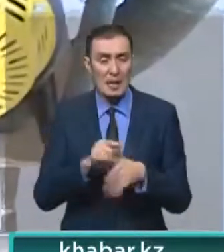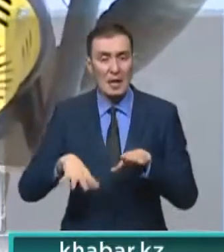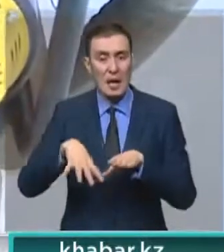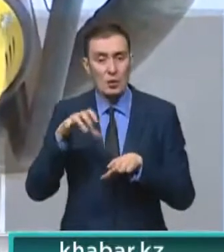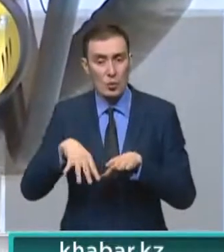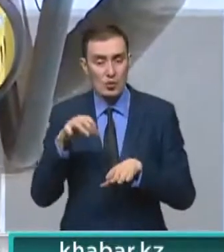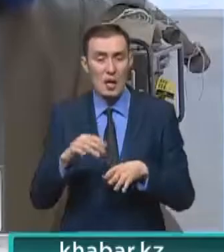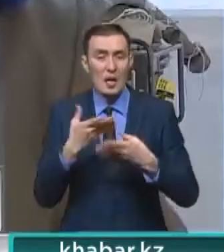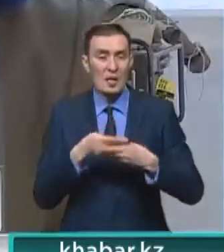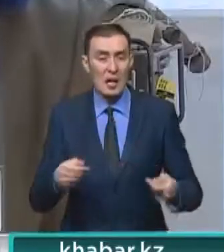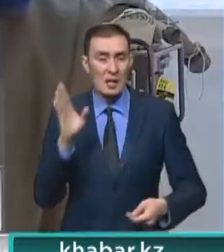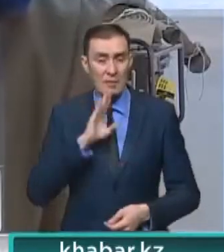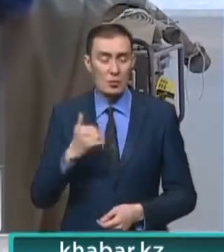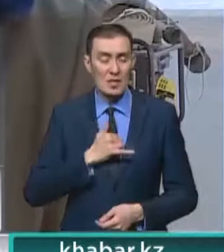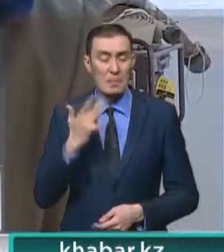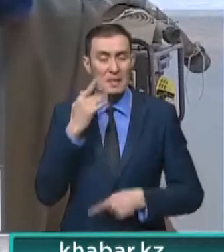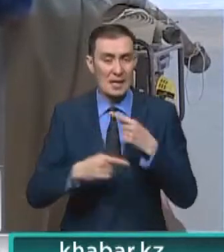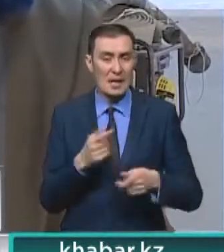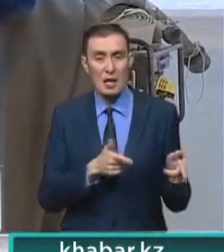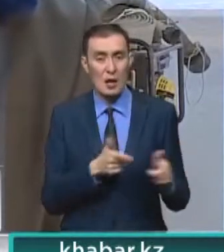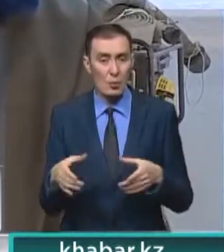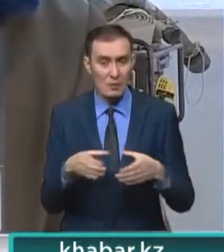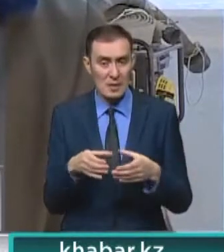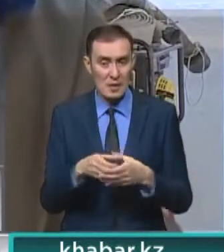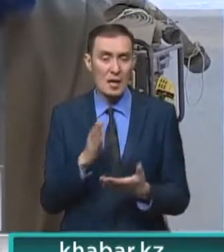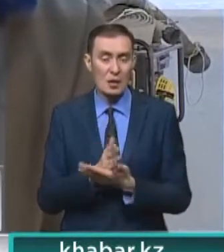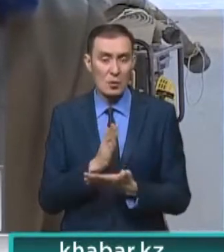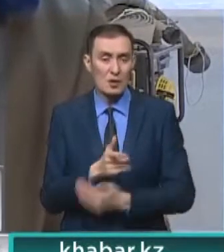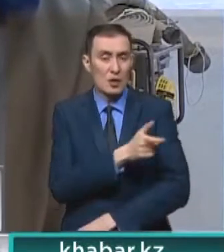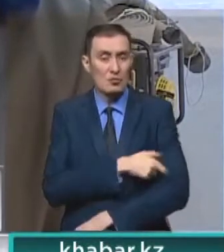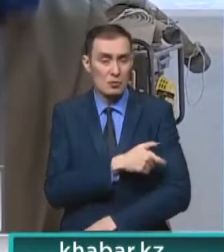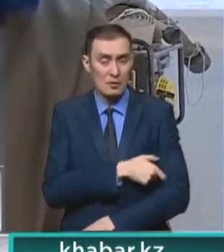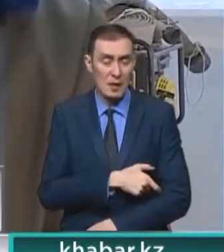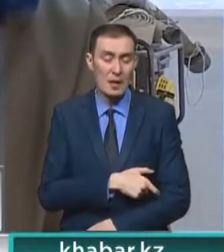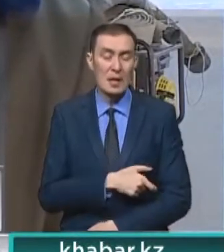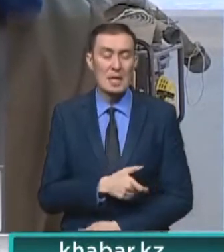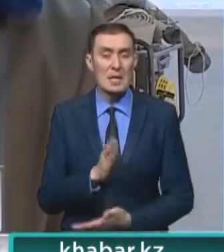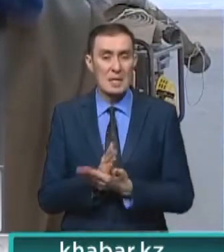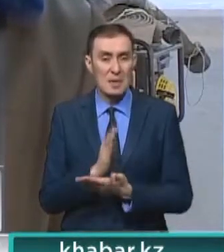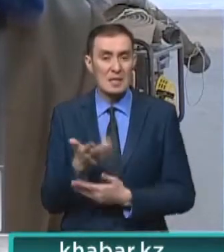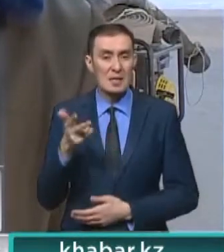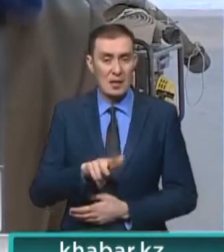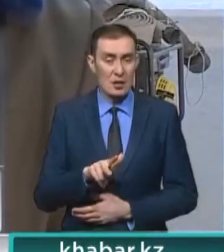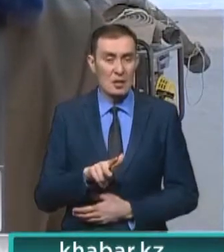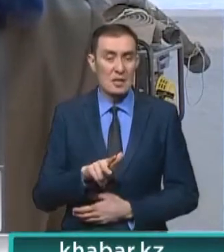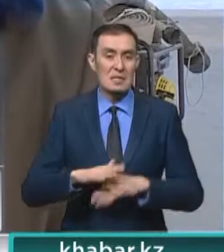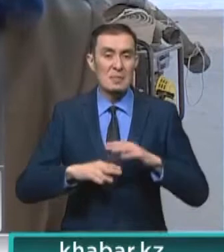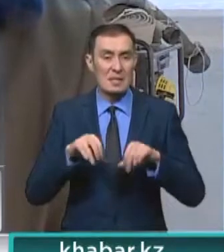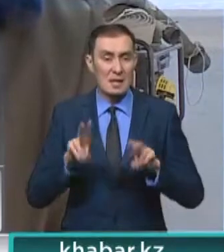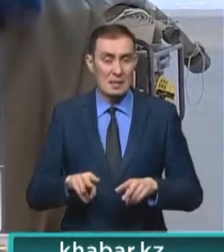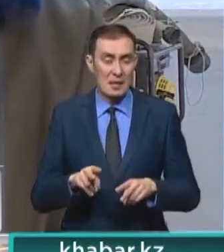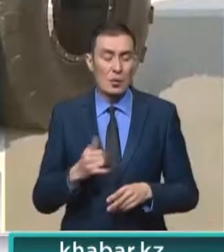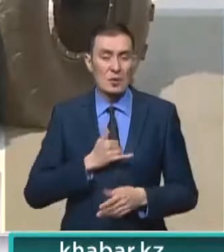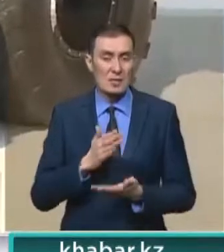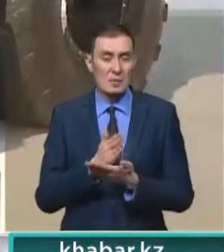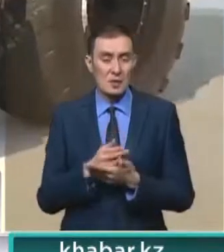воды. Отряд у нас на постоянной готовности находится на дежурстве. Имеется 3 человека. Также пожарная часть имеется